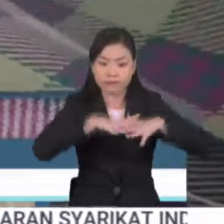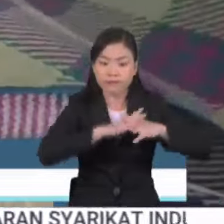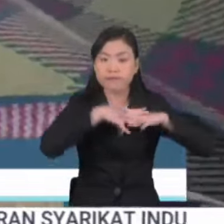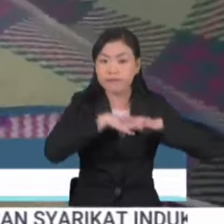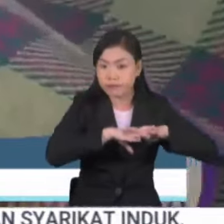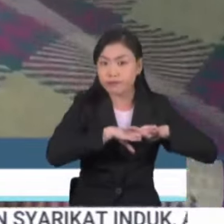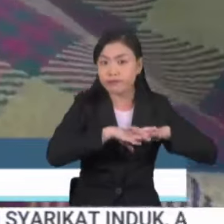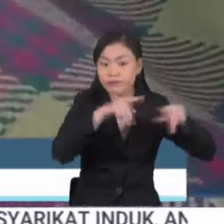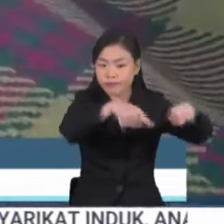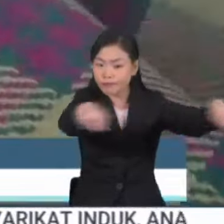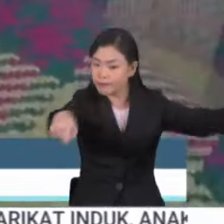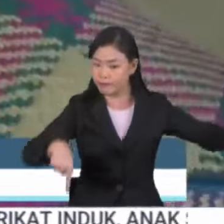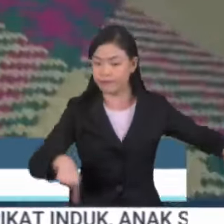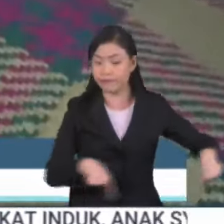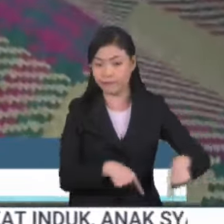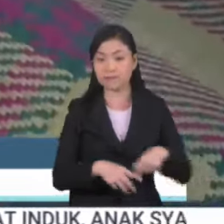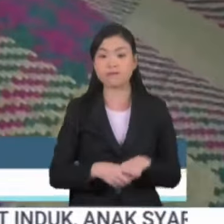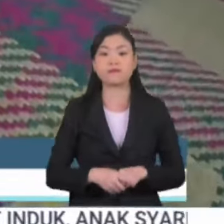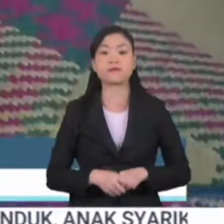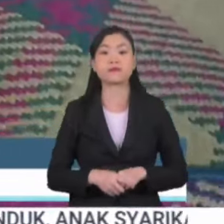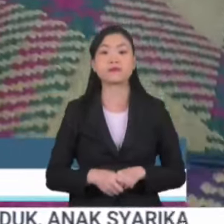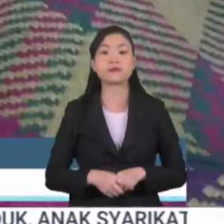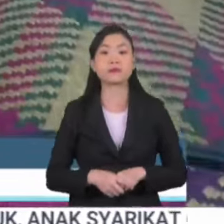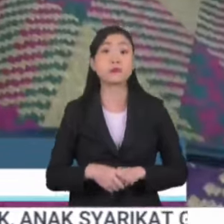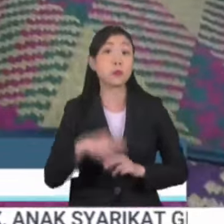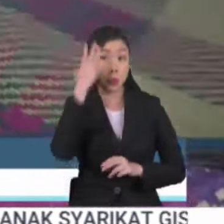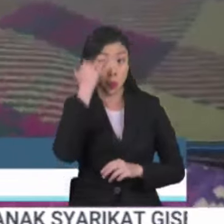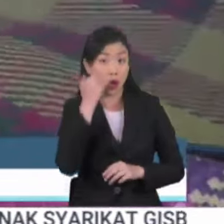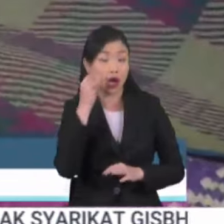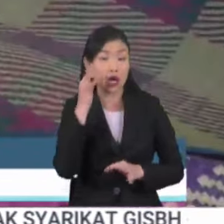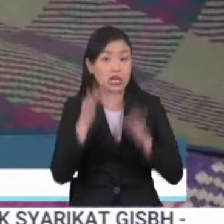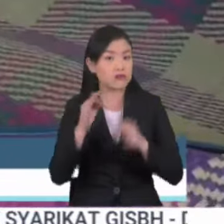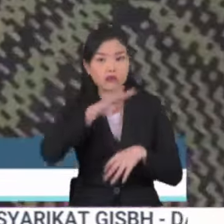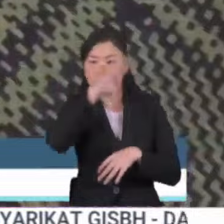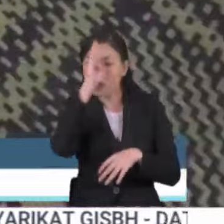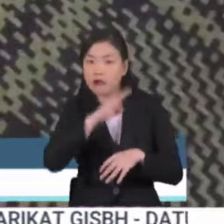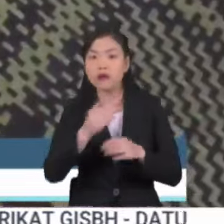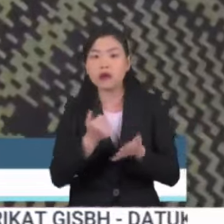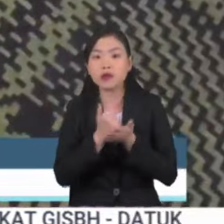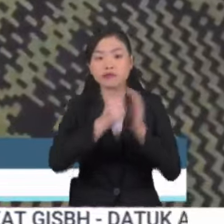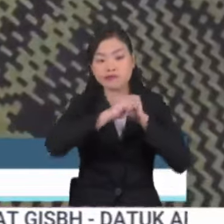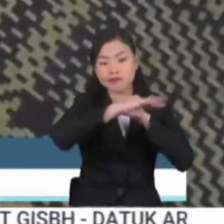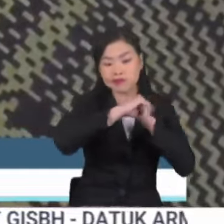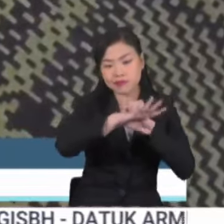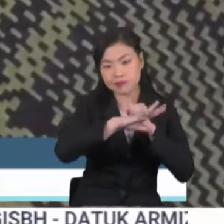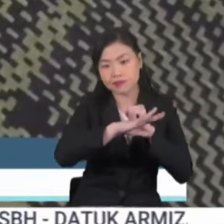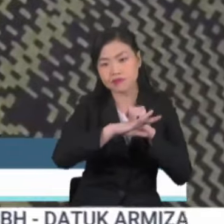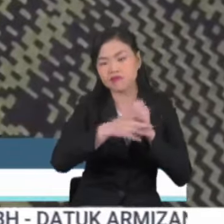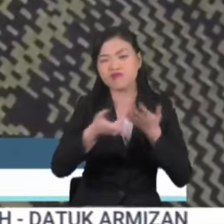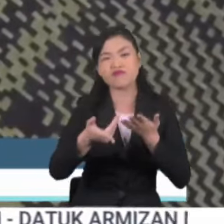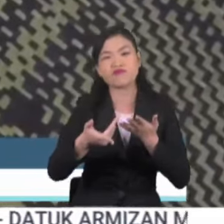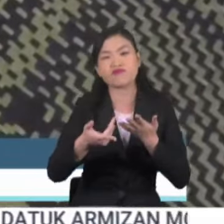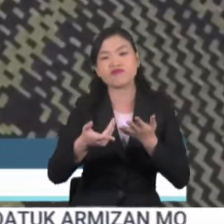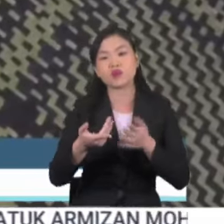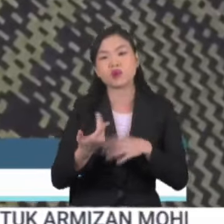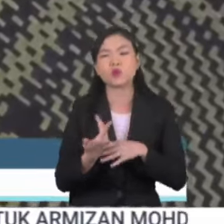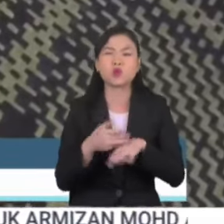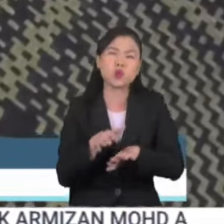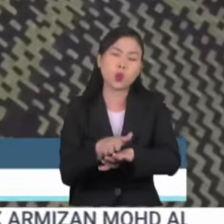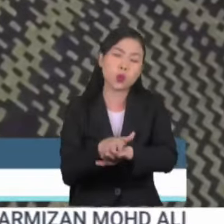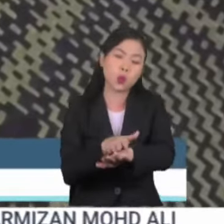tikar kecut. Sebabnya kalau kita tidak tolong promosi benda ni tak lajulah.